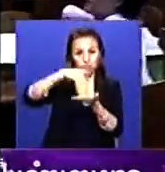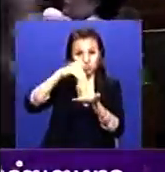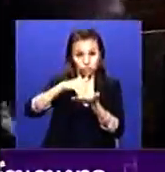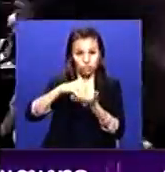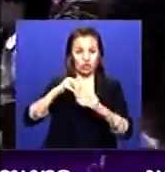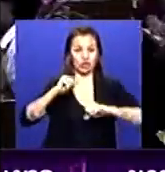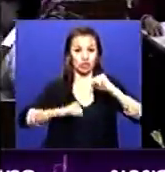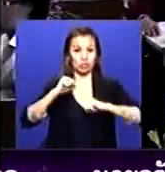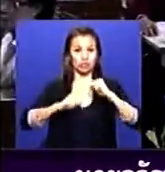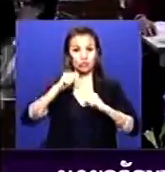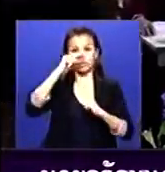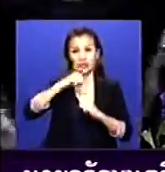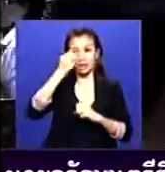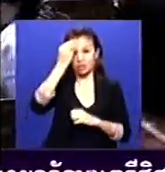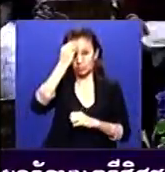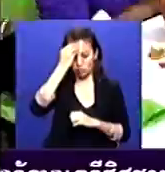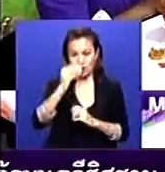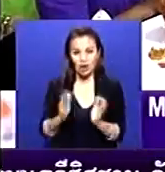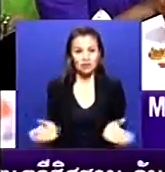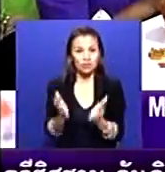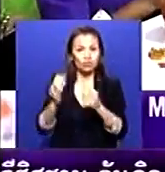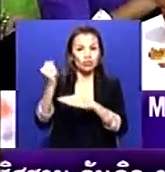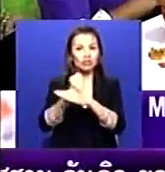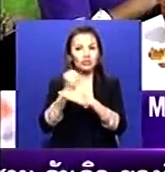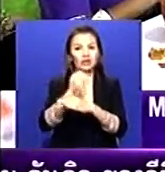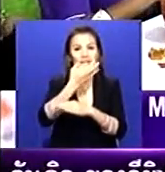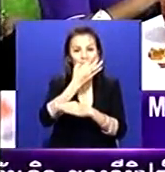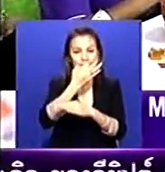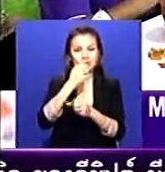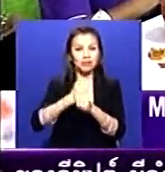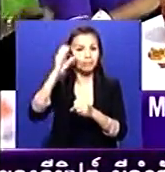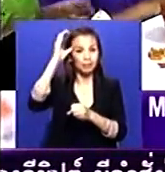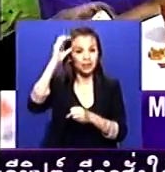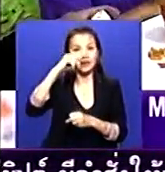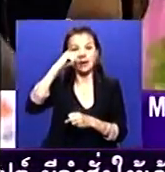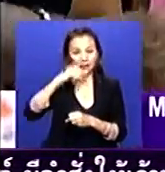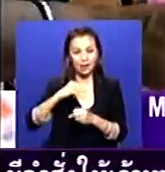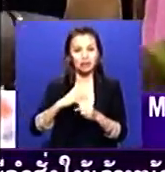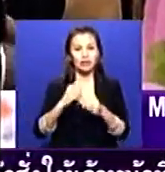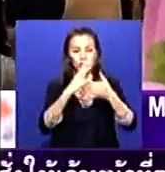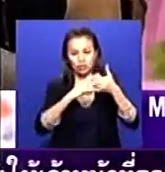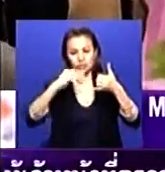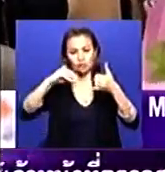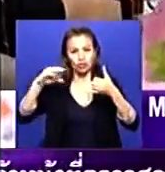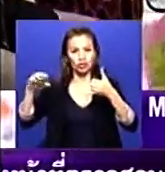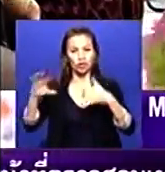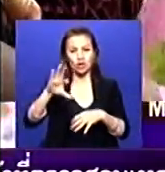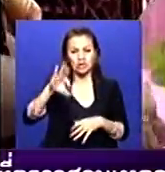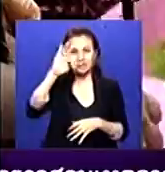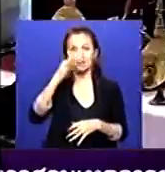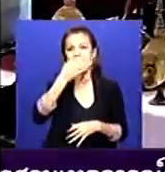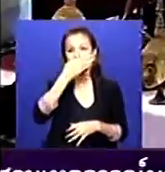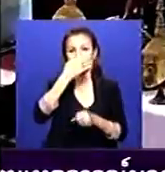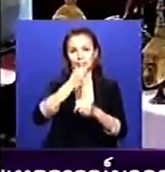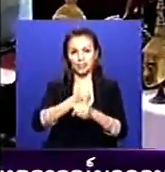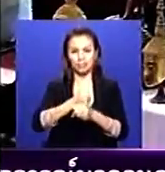เปิดโอกาสให้ประชาชนได้มีความรู้ฝึกอาชีพและสืบสานภูมิปัญญาไทยจากรุ่นสู่รุ่นเพื่อเป็นทางเลือกในการประกอบอาชีพ